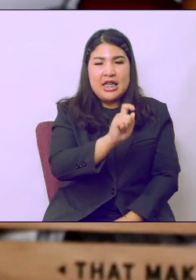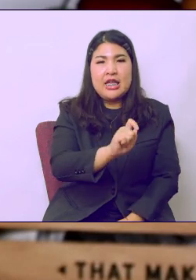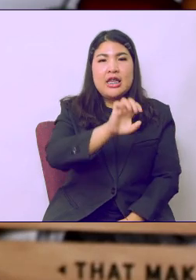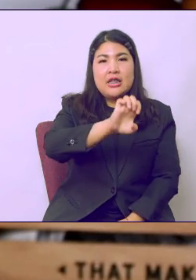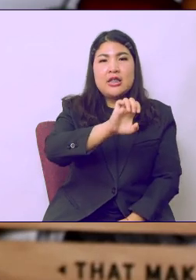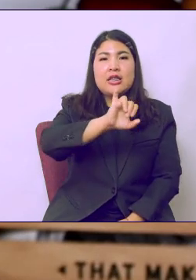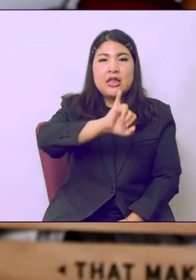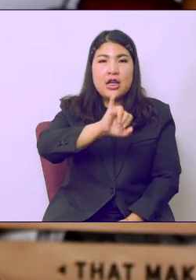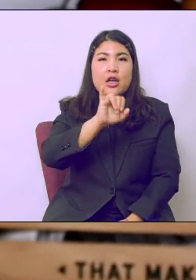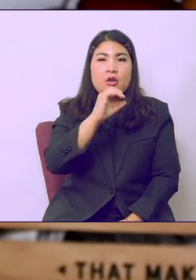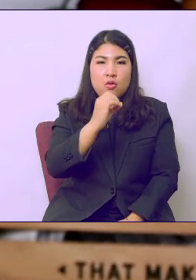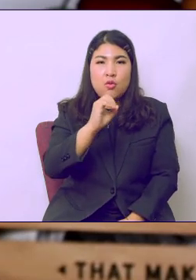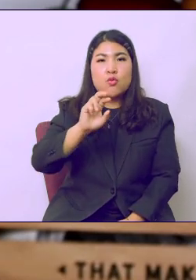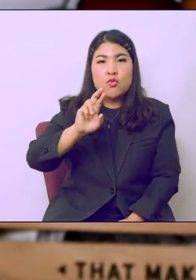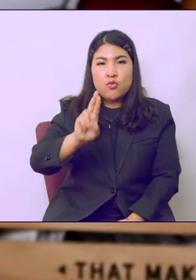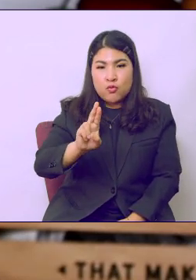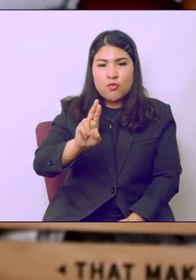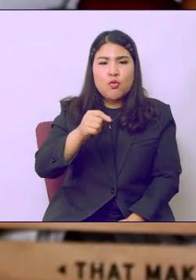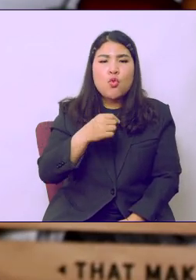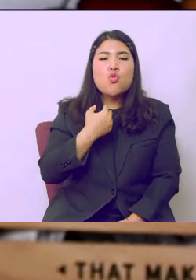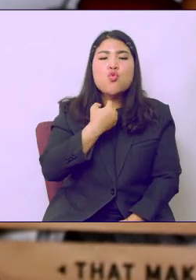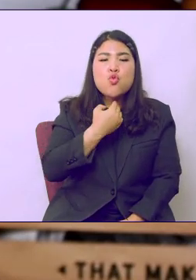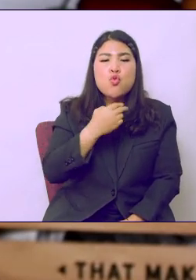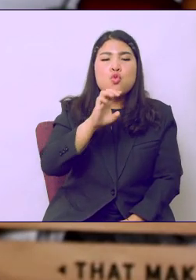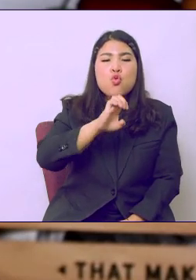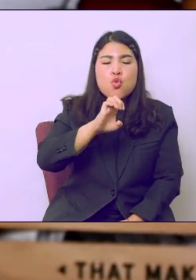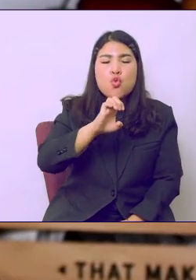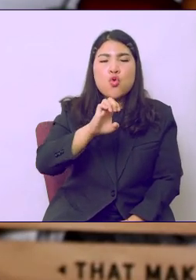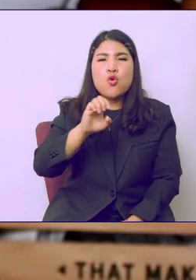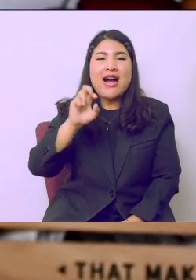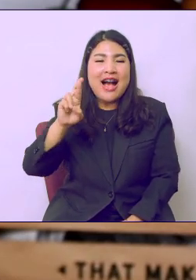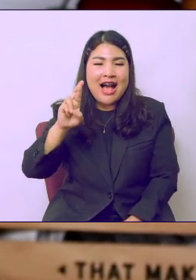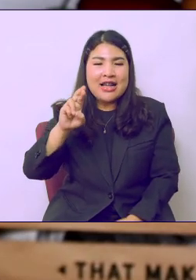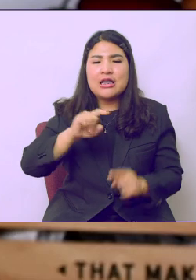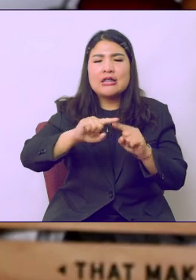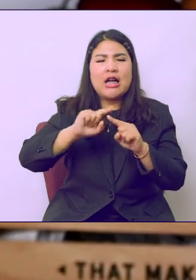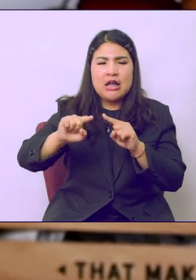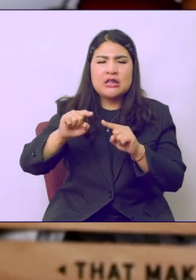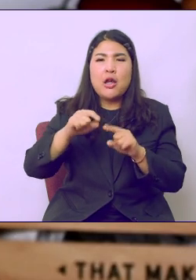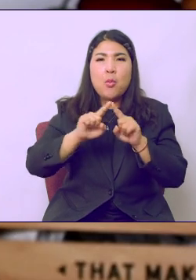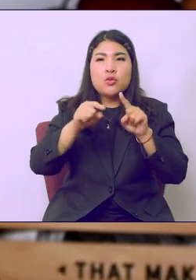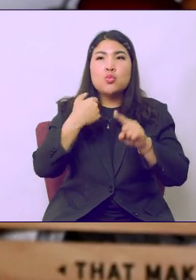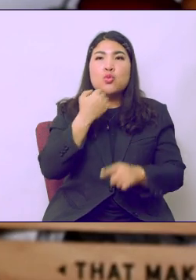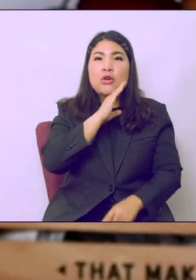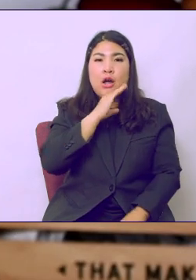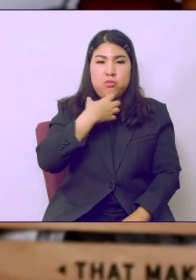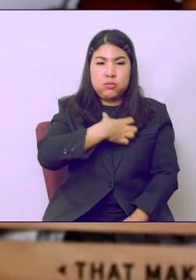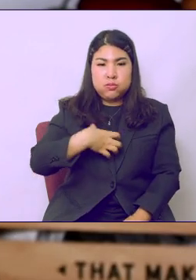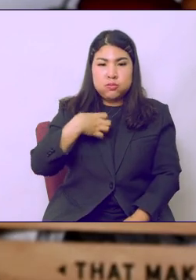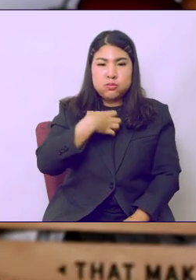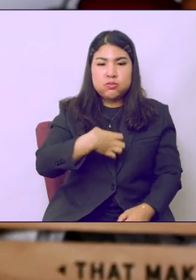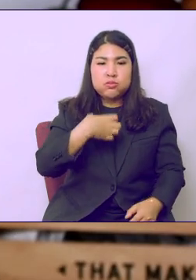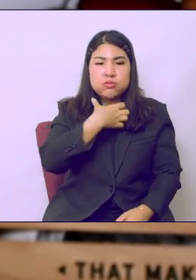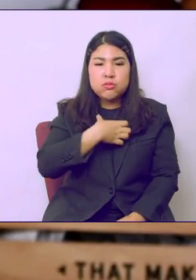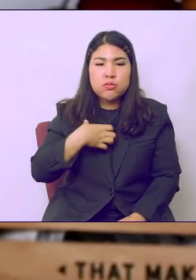oู rอย่างเงี้ยนะครับผมจะใช้เสียงแค่นี้แหละนะครับแต่คราวเนี้ยพอเารู้สึกว่าเขาใช้ลมเป็นนะครับลมในการ